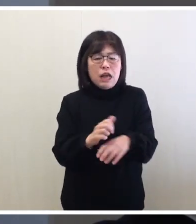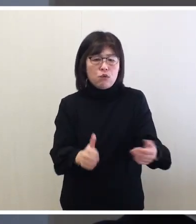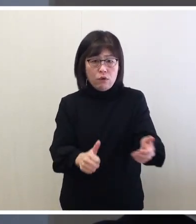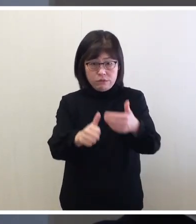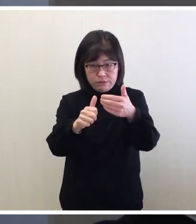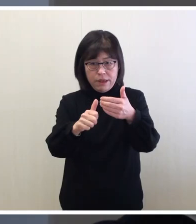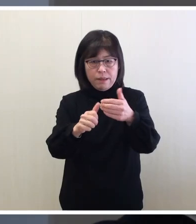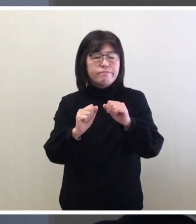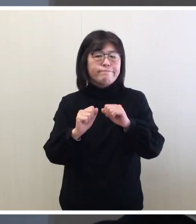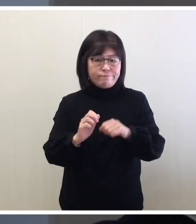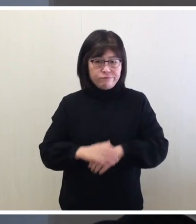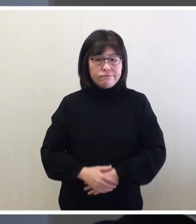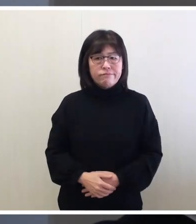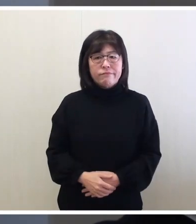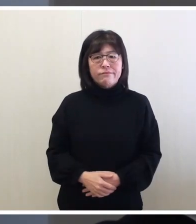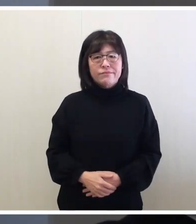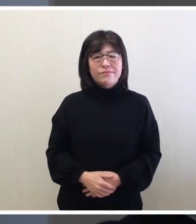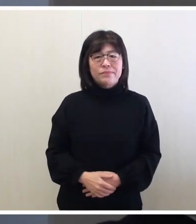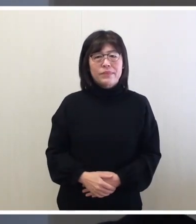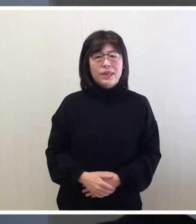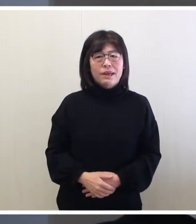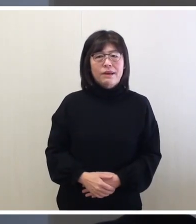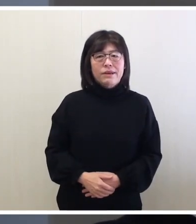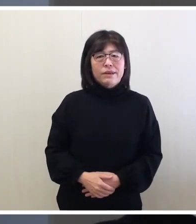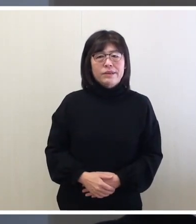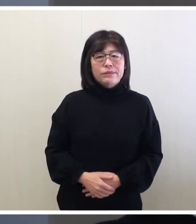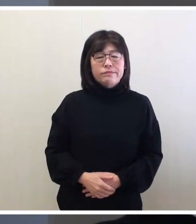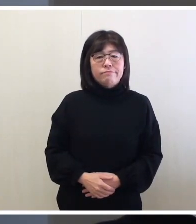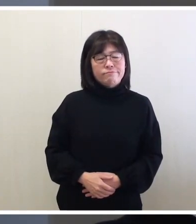材を育成します。